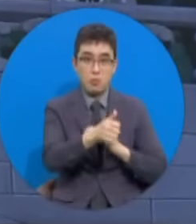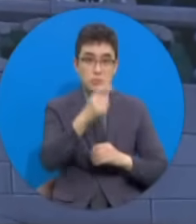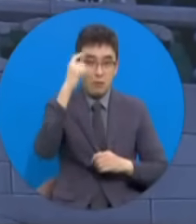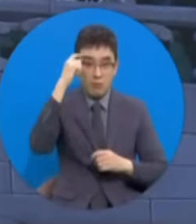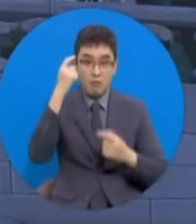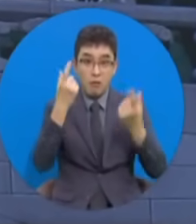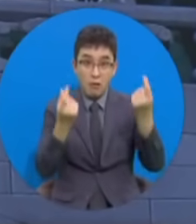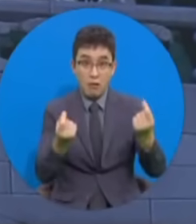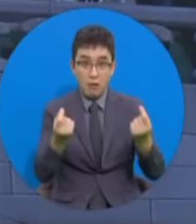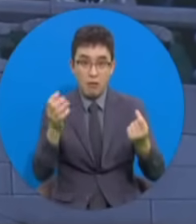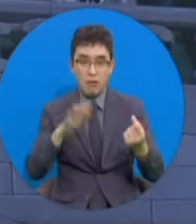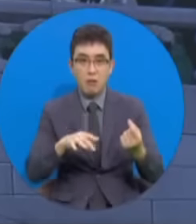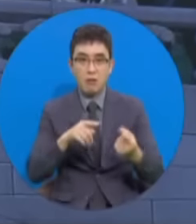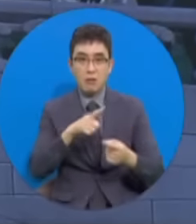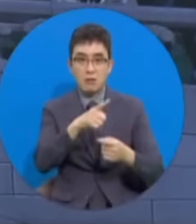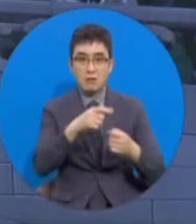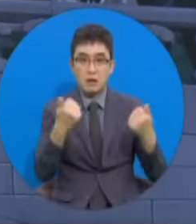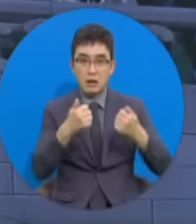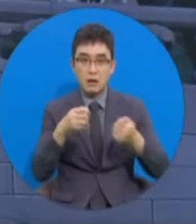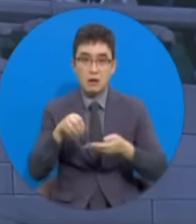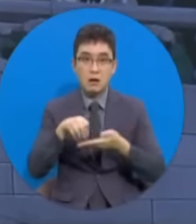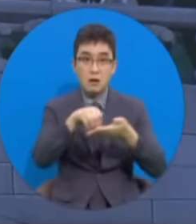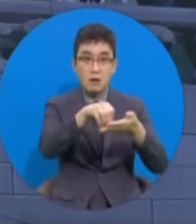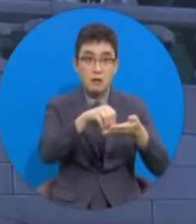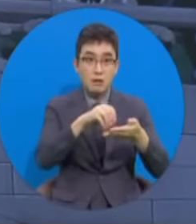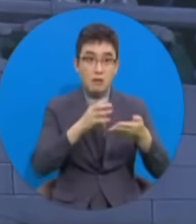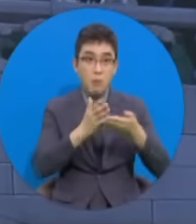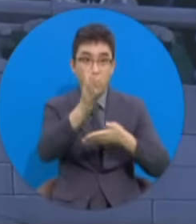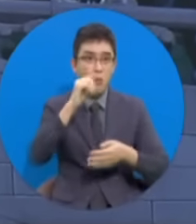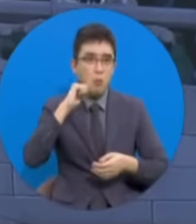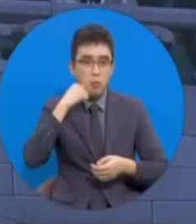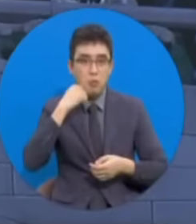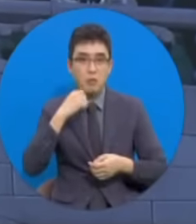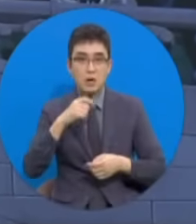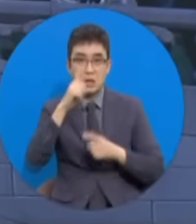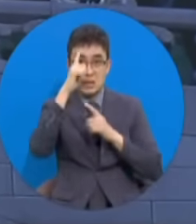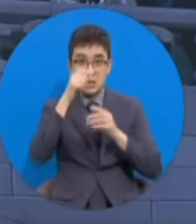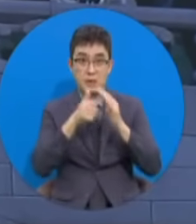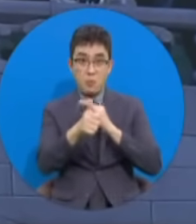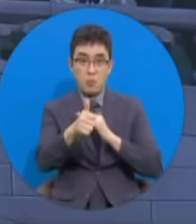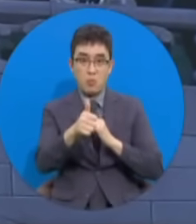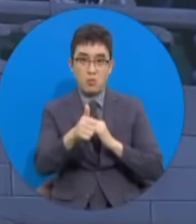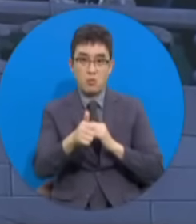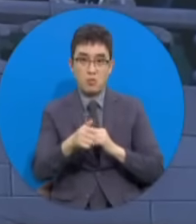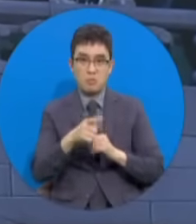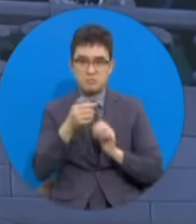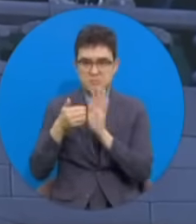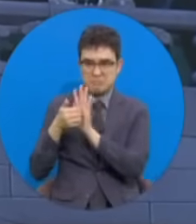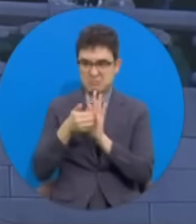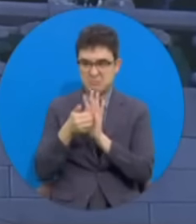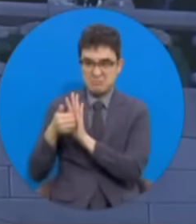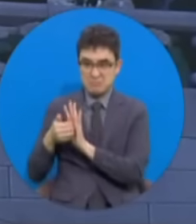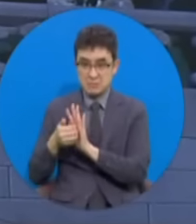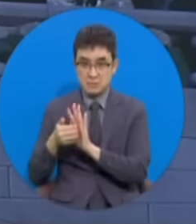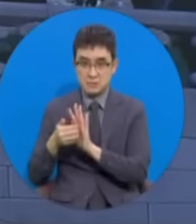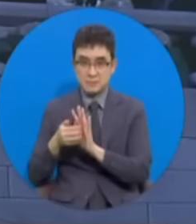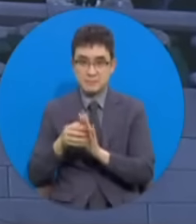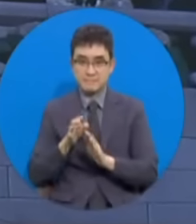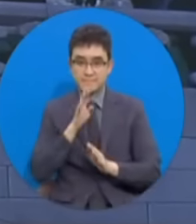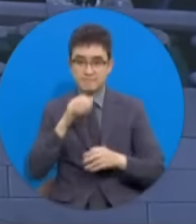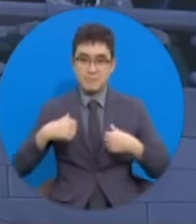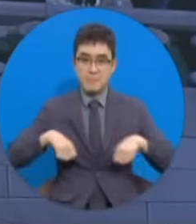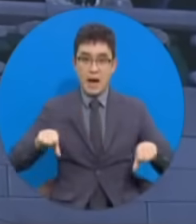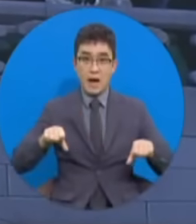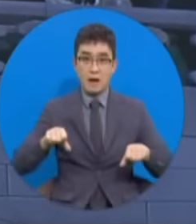불구하고 그것조차 못 받아들이는 것에 대해서 이 대표의 불체포 특권 포기 선언의 진정성까지 의심된다라는